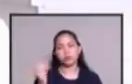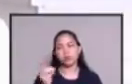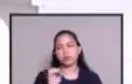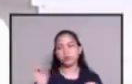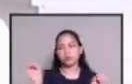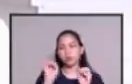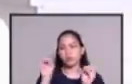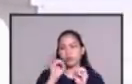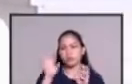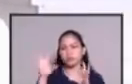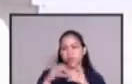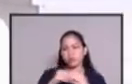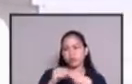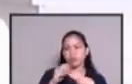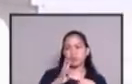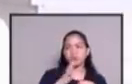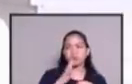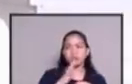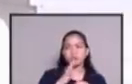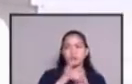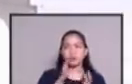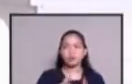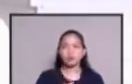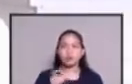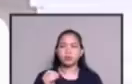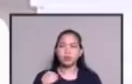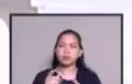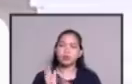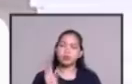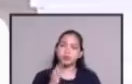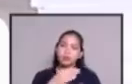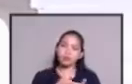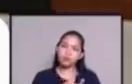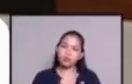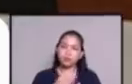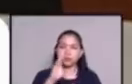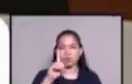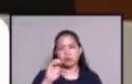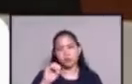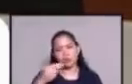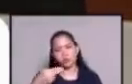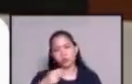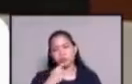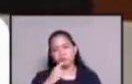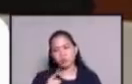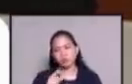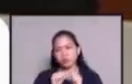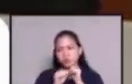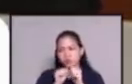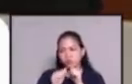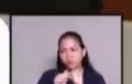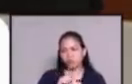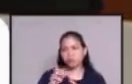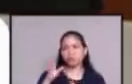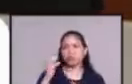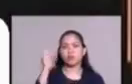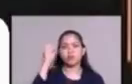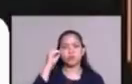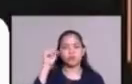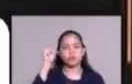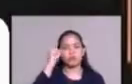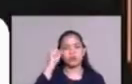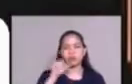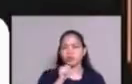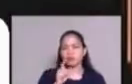walang kinalaman ng House Speaker sa ginawang pag-a-itemize sa budget ng DOH. Giit din ni House Minority Leader Danilo Suarez,